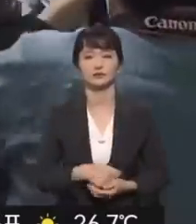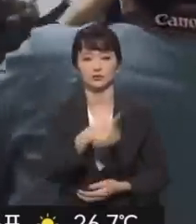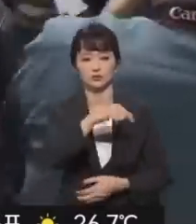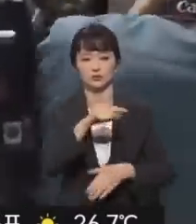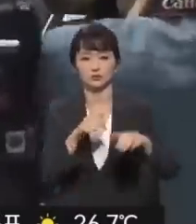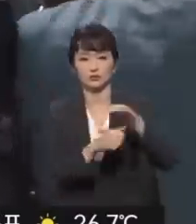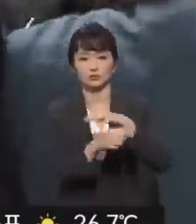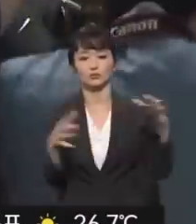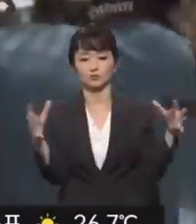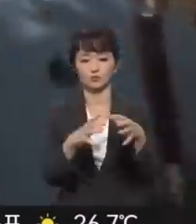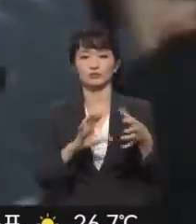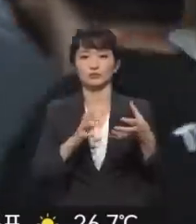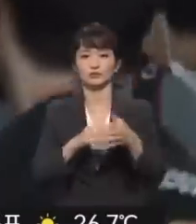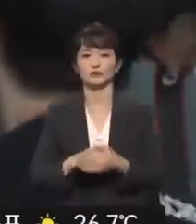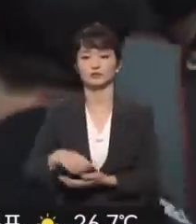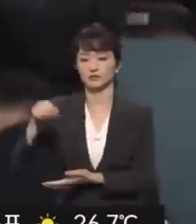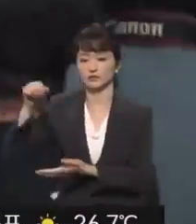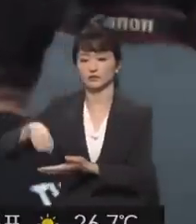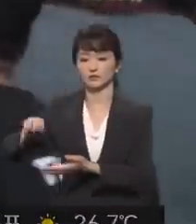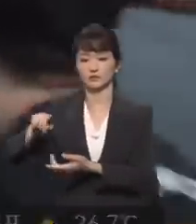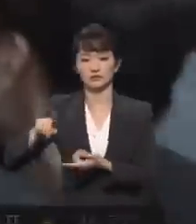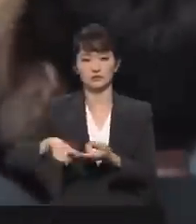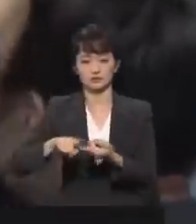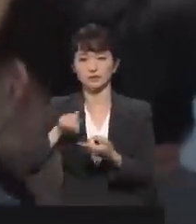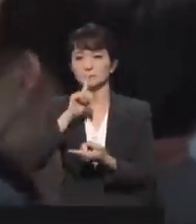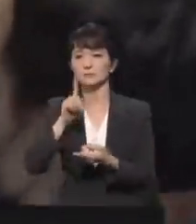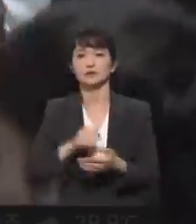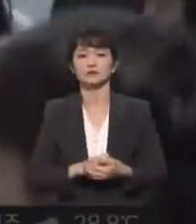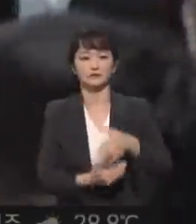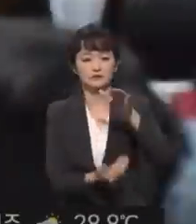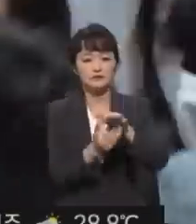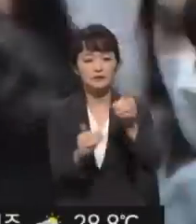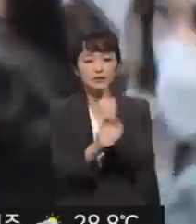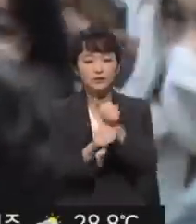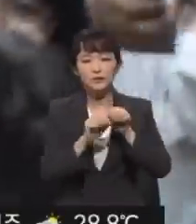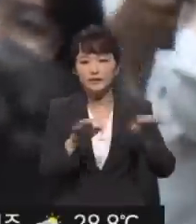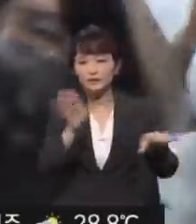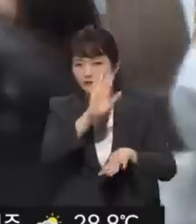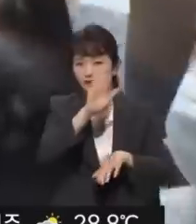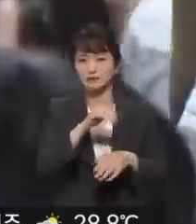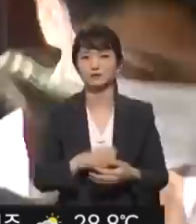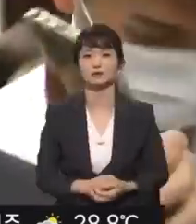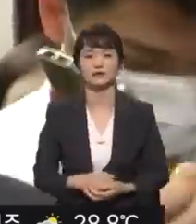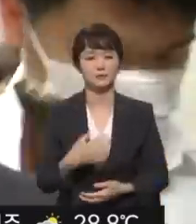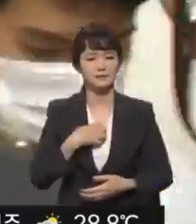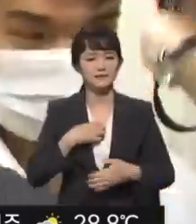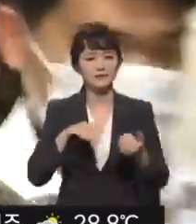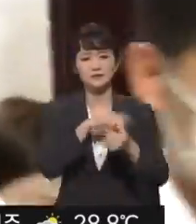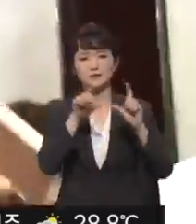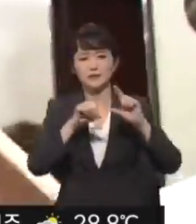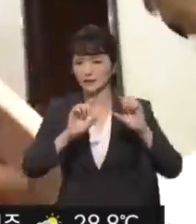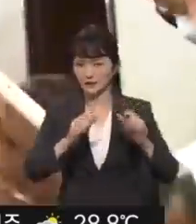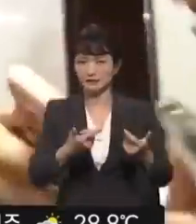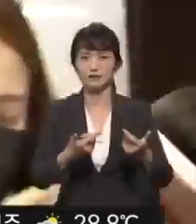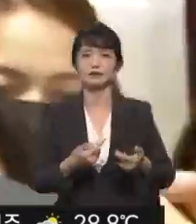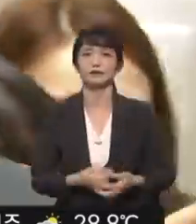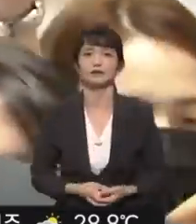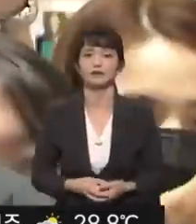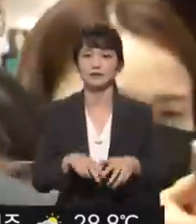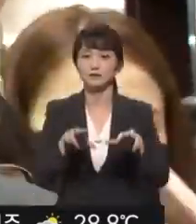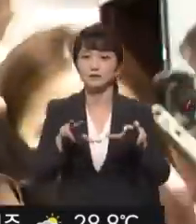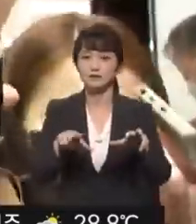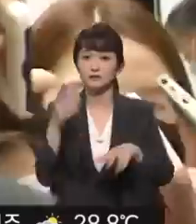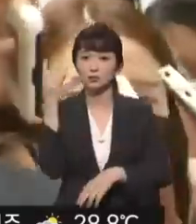했고요 재판부 도크 논리를 그대로 뜨고 있습니다 최고의 가 기능 상실이 아니라는 겁니다 비상 상황이 아니기 때문에 그렇죠 그러면